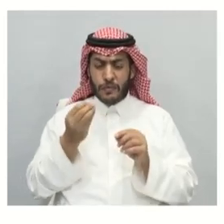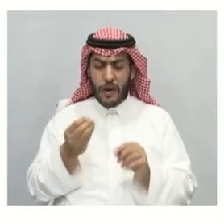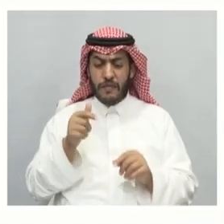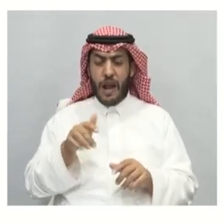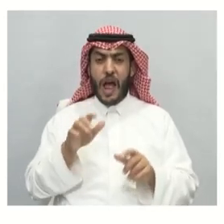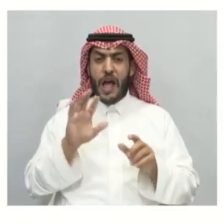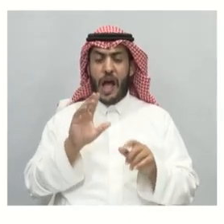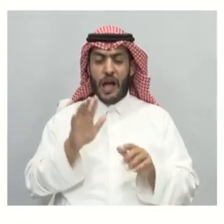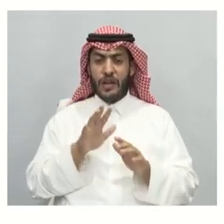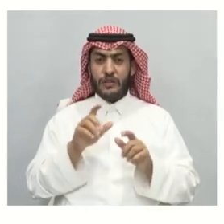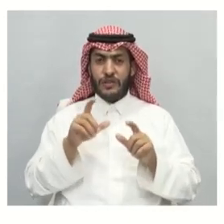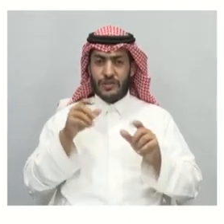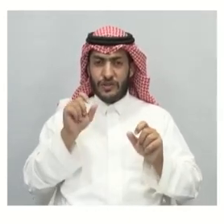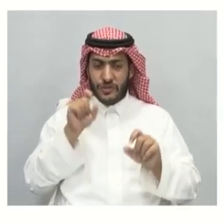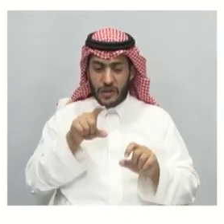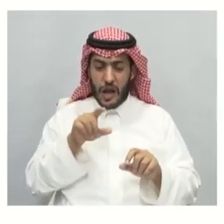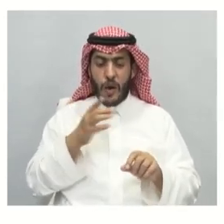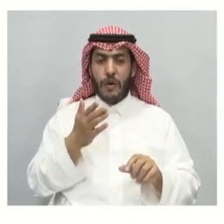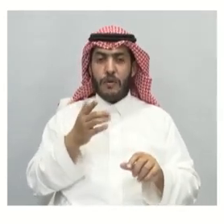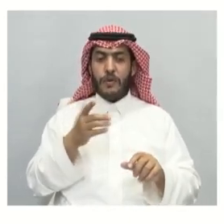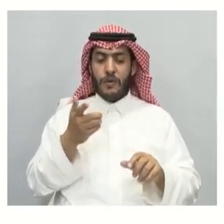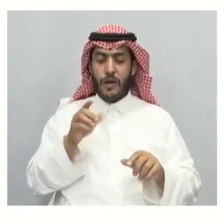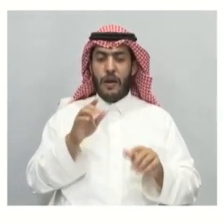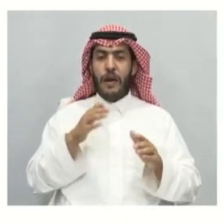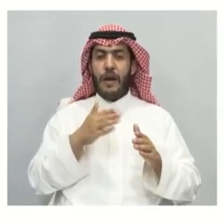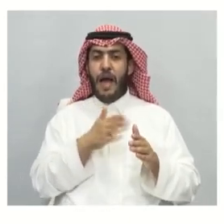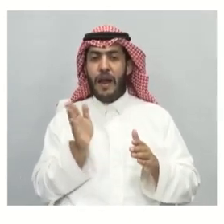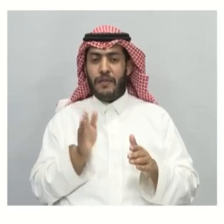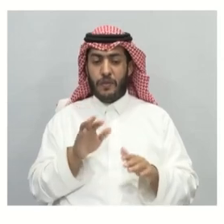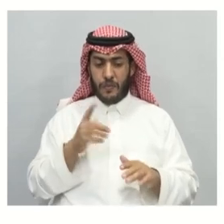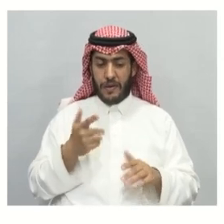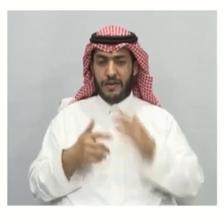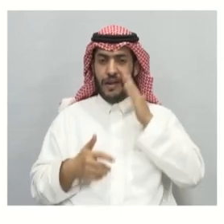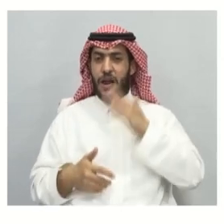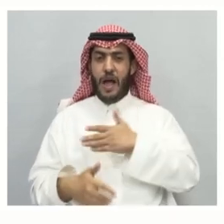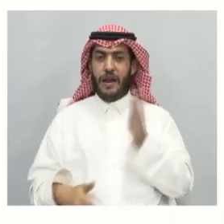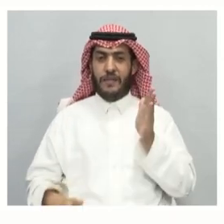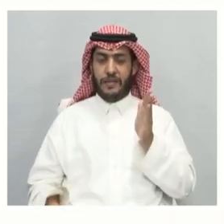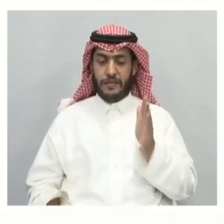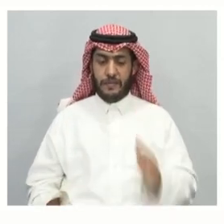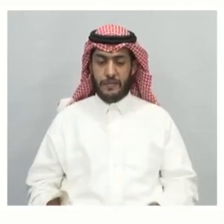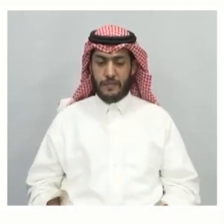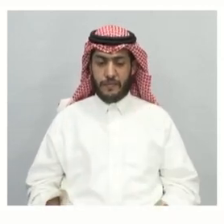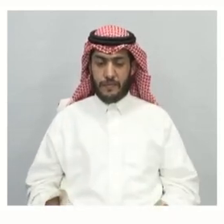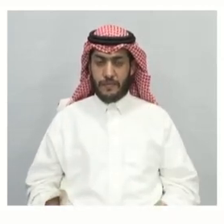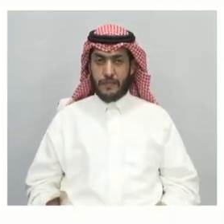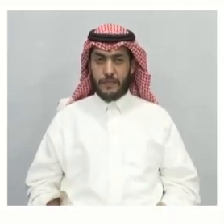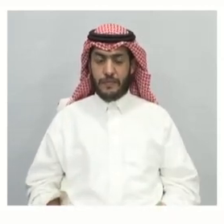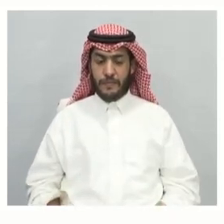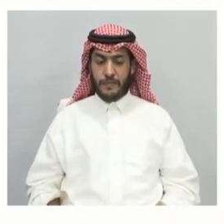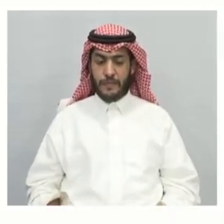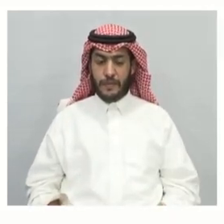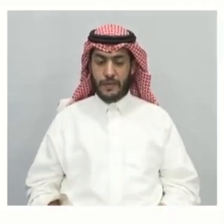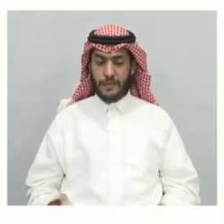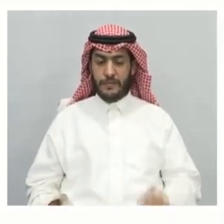الاشعه انحرفت ايش سبب الانحراف عندي هنا يا شباب اللي هي وين هذه الاشعه هذه الاشعه اللي انحرفت